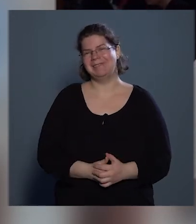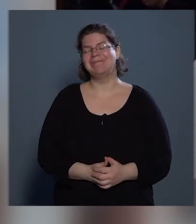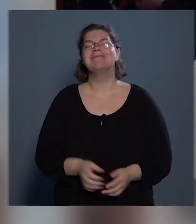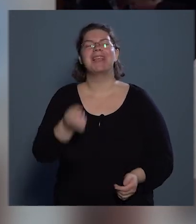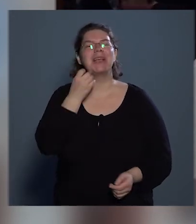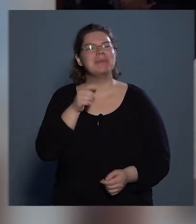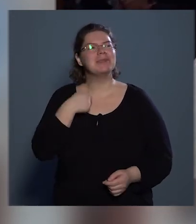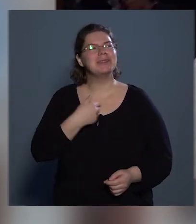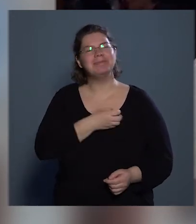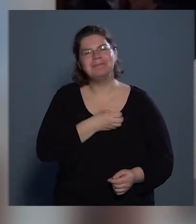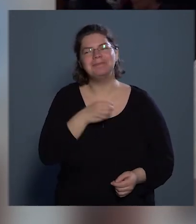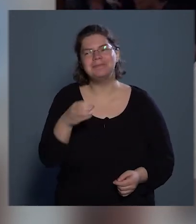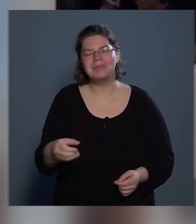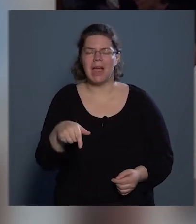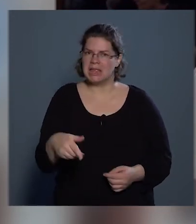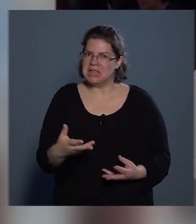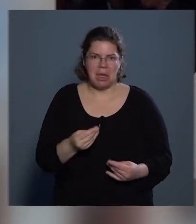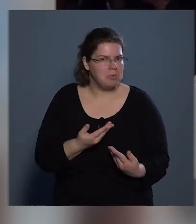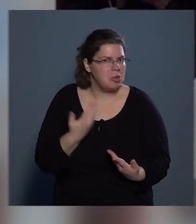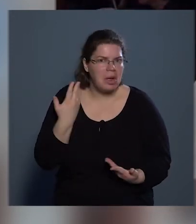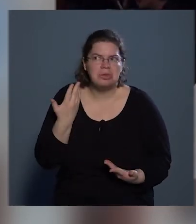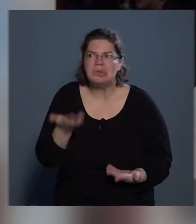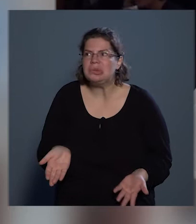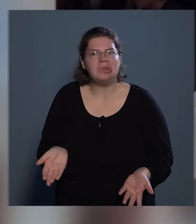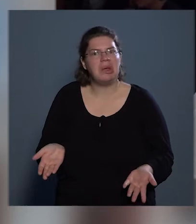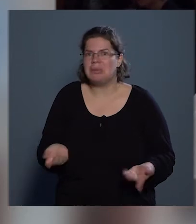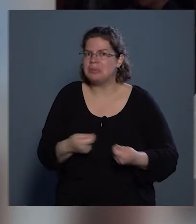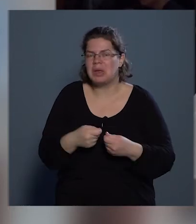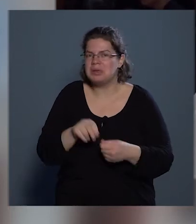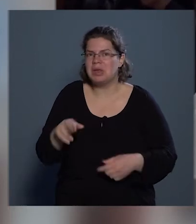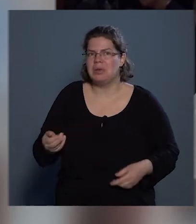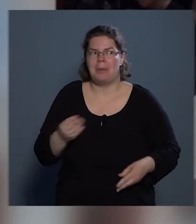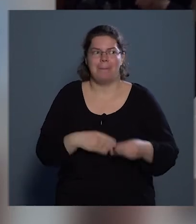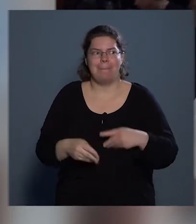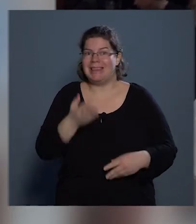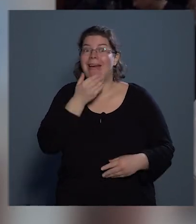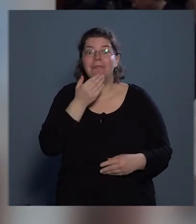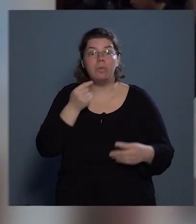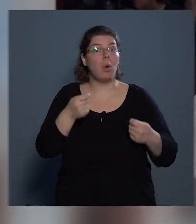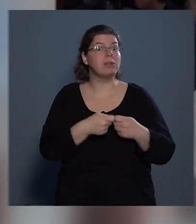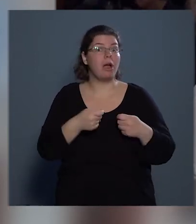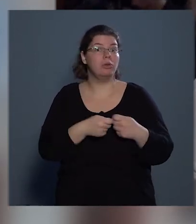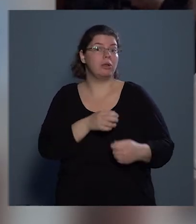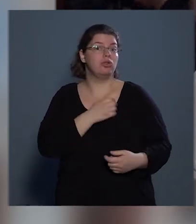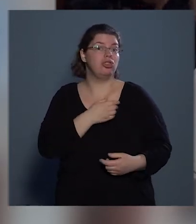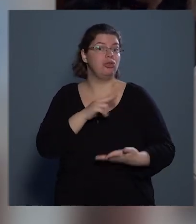oda kerültem, nem sokat tudtam a tagozatról, hiszen a kerületben nem is volt nagyon tagozatos iskola.